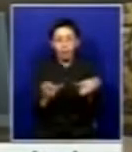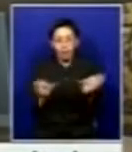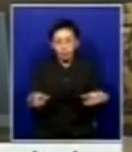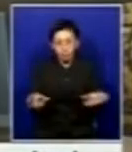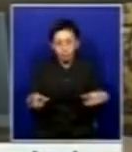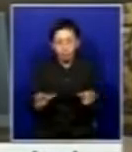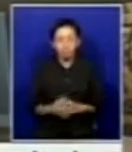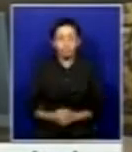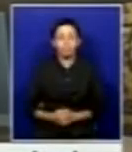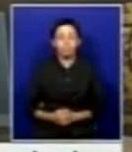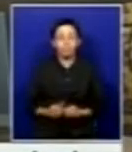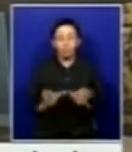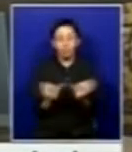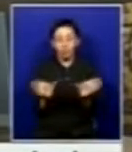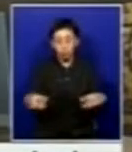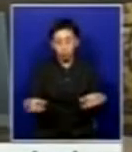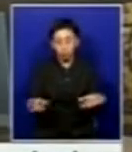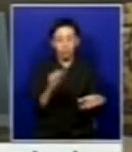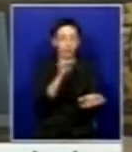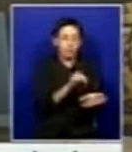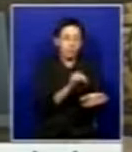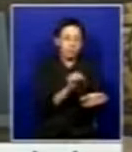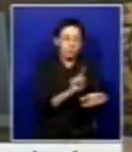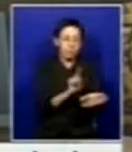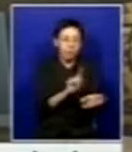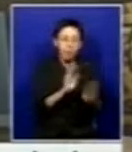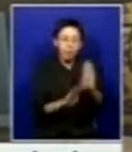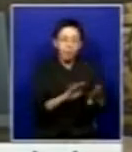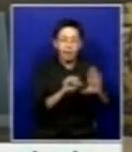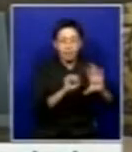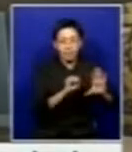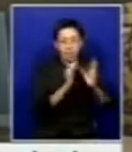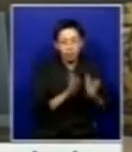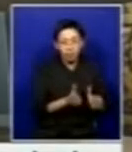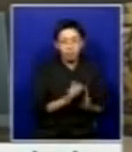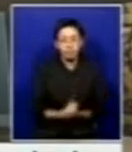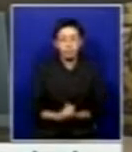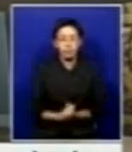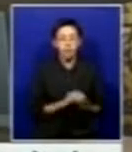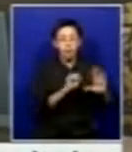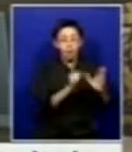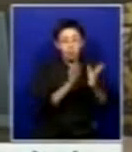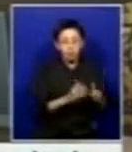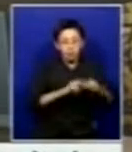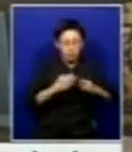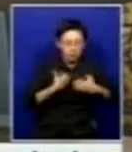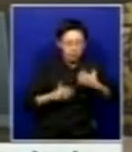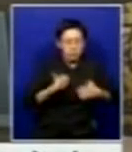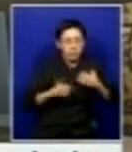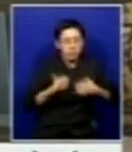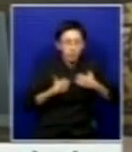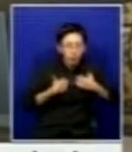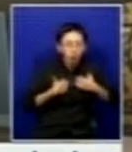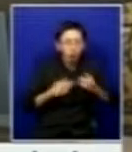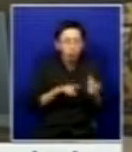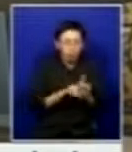ด์กลุ่มที่หนึ่งครับเป็นกลุ่มประมาณ 500,000 คนครับที่ได้รับผลกระทบหรือความเดือดร้อนจากพิษ